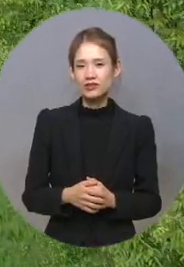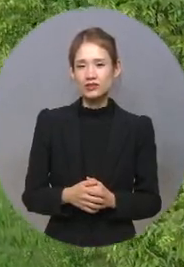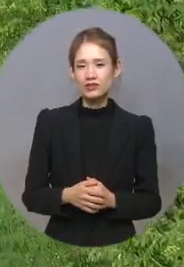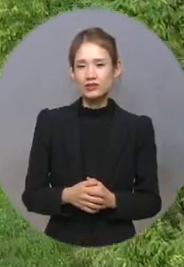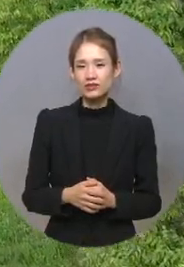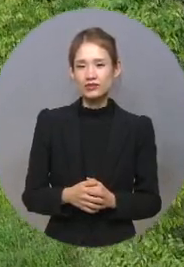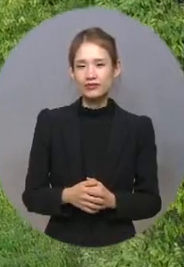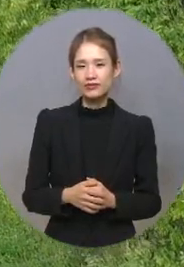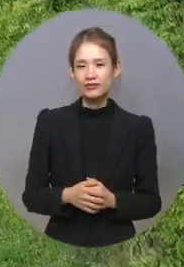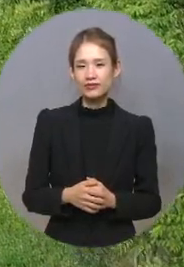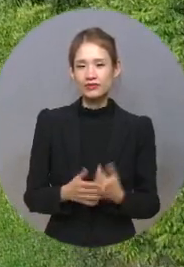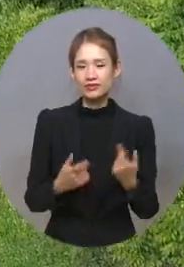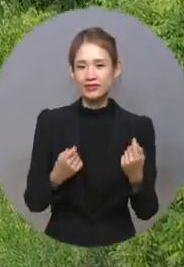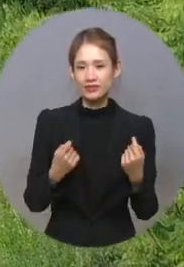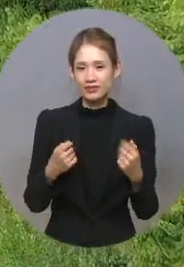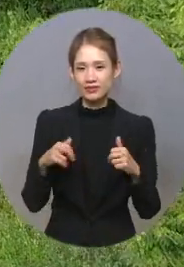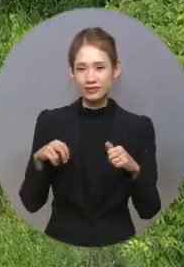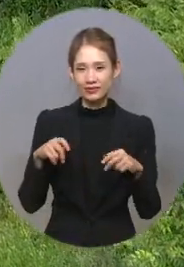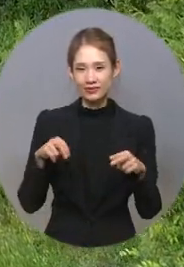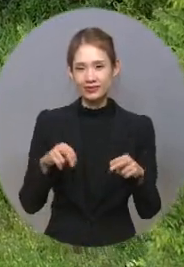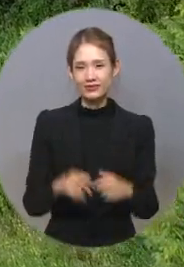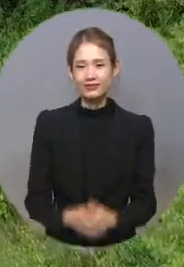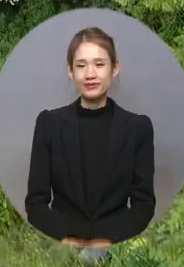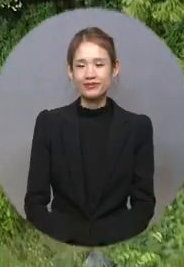이렇게 가야 되는 거야. 슝. 슝.